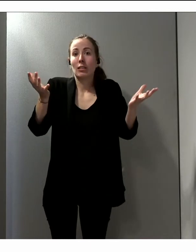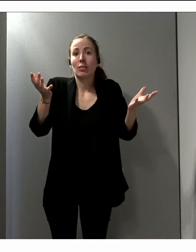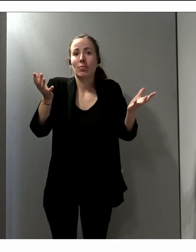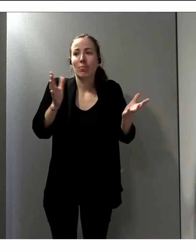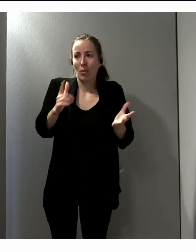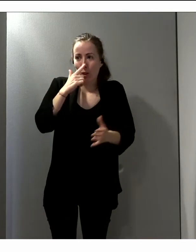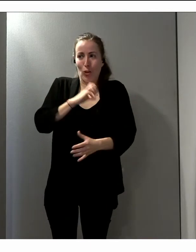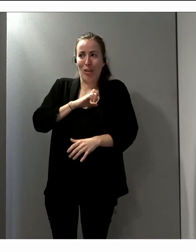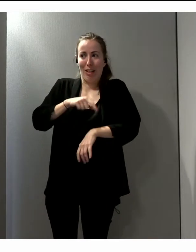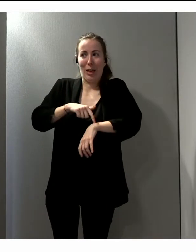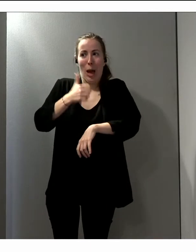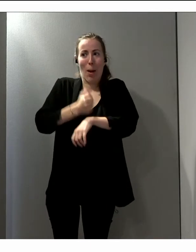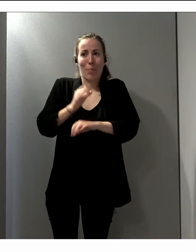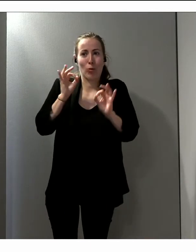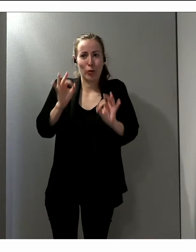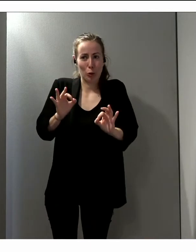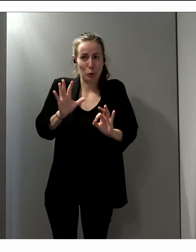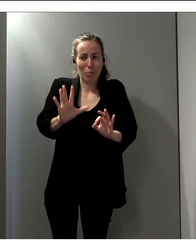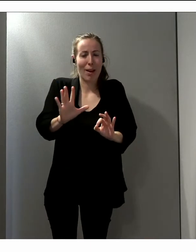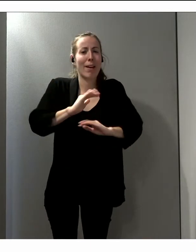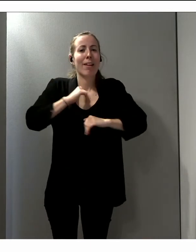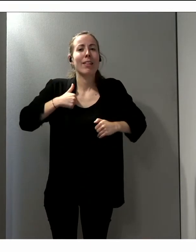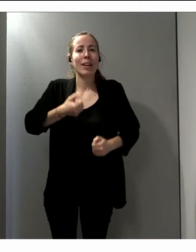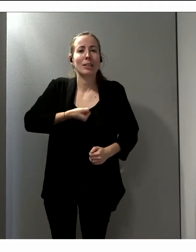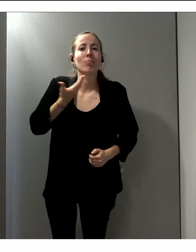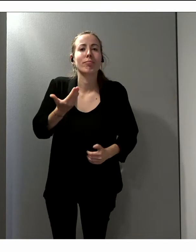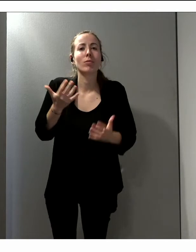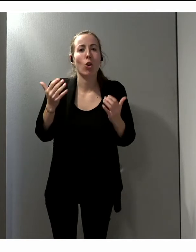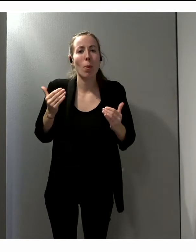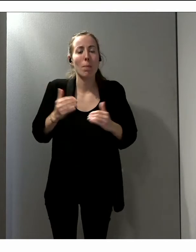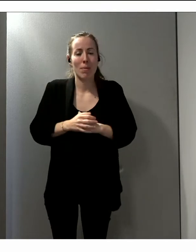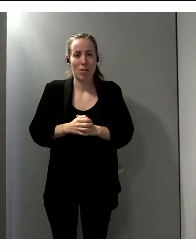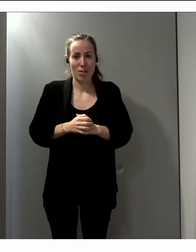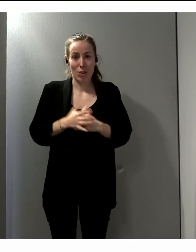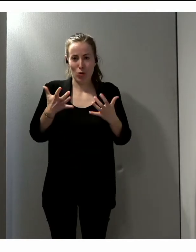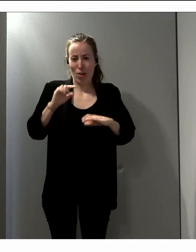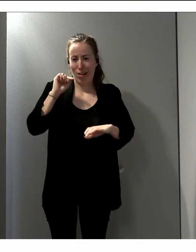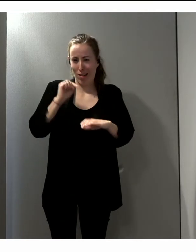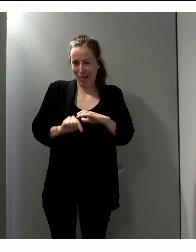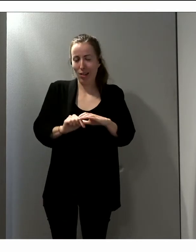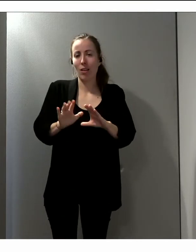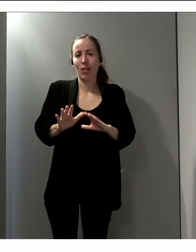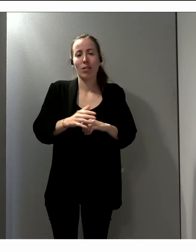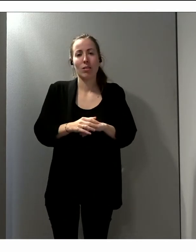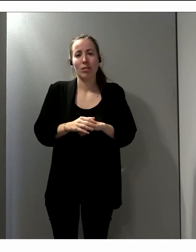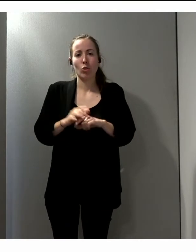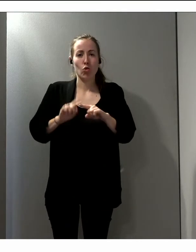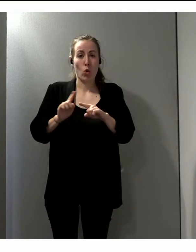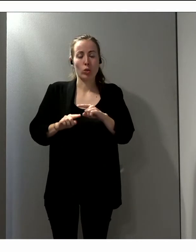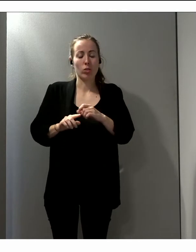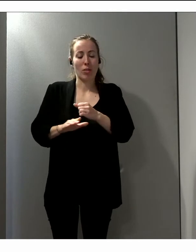pouvoir respecter mon temps, du coup, sur ce qui me semble être, pour aller plus loin, quelques